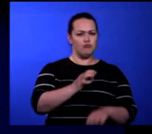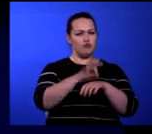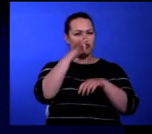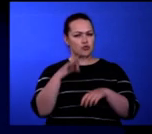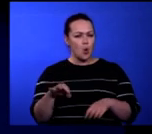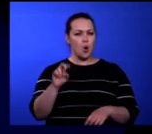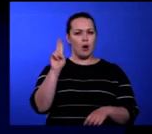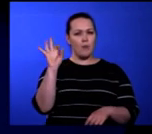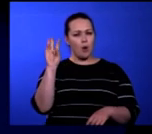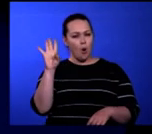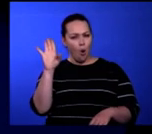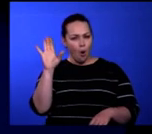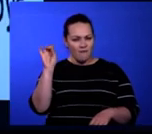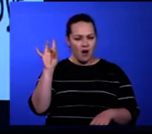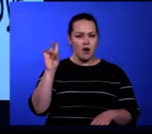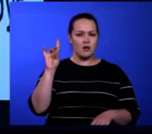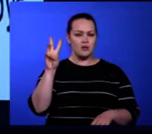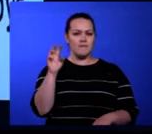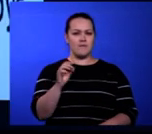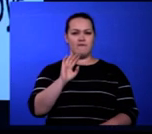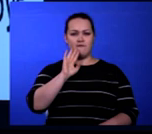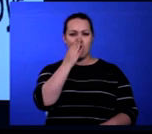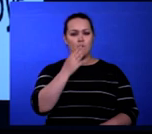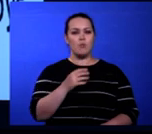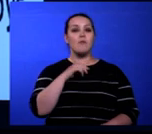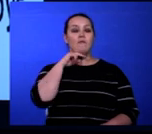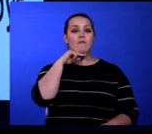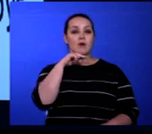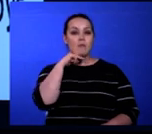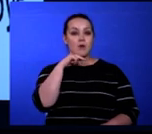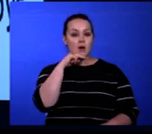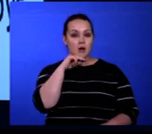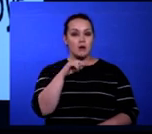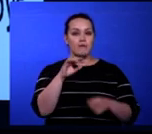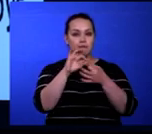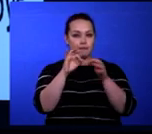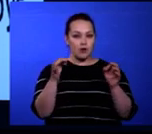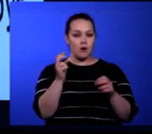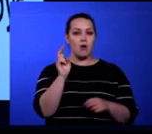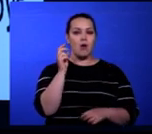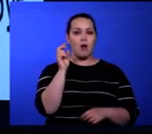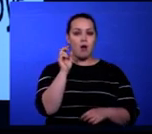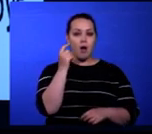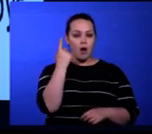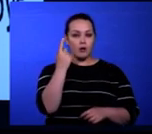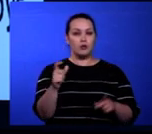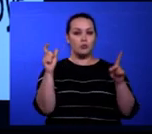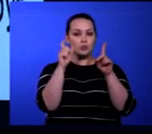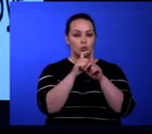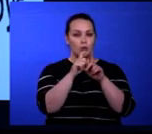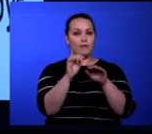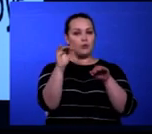жестоким, коварным врагом. Обратите внимание, здесь к одному слову